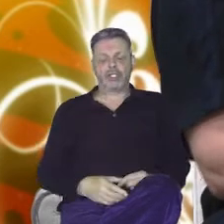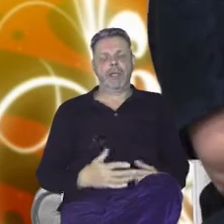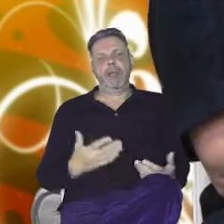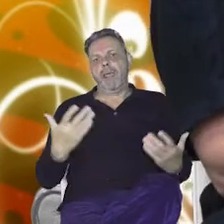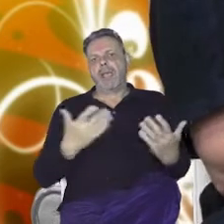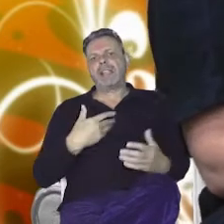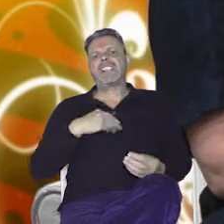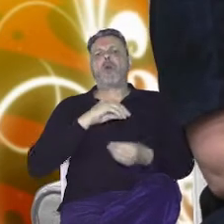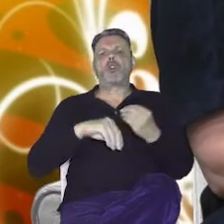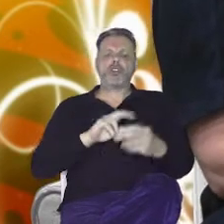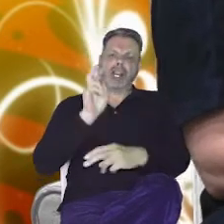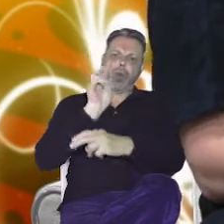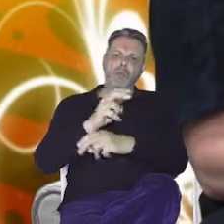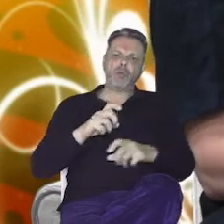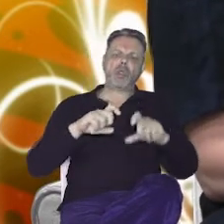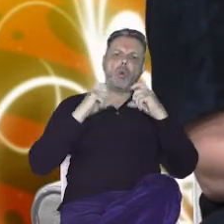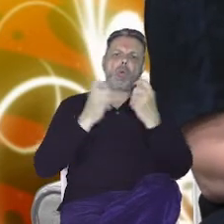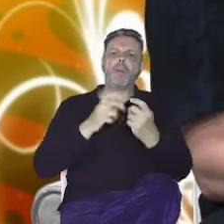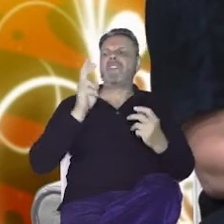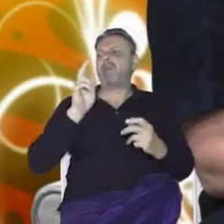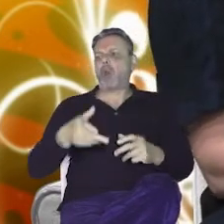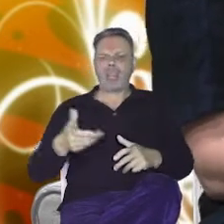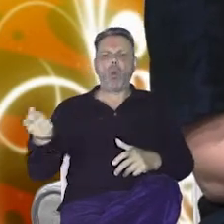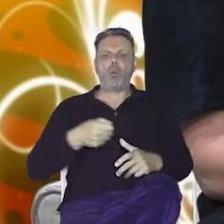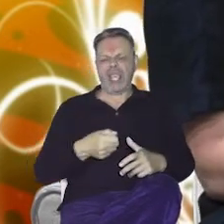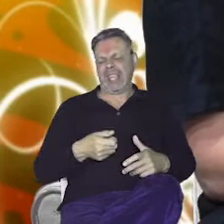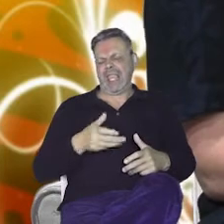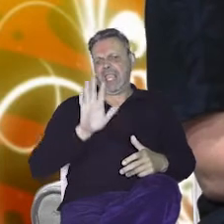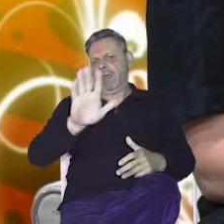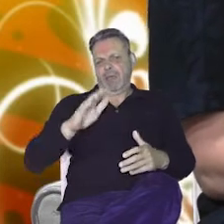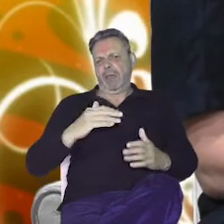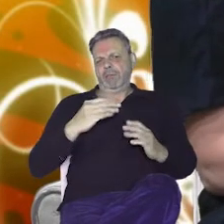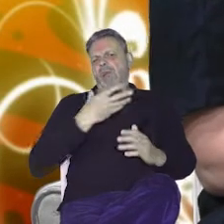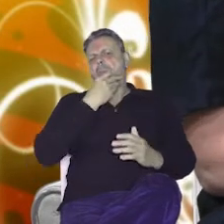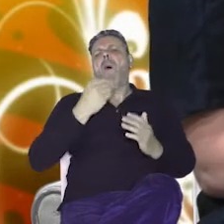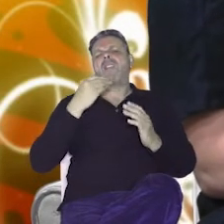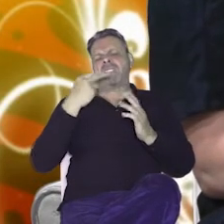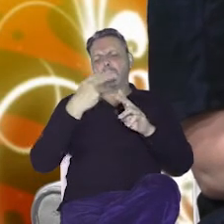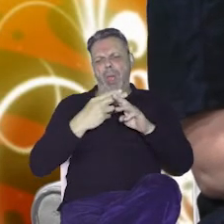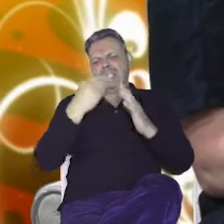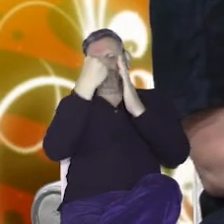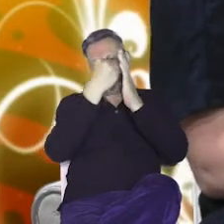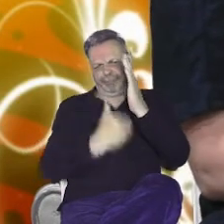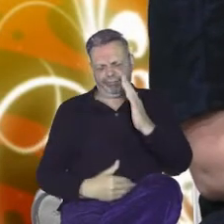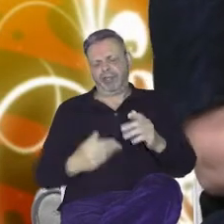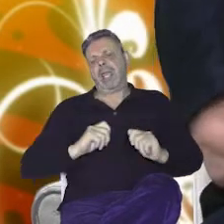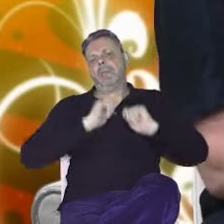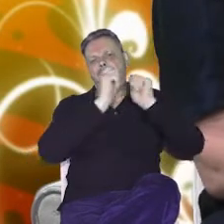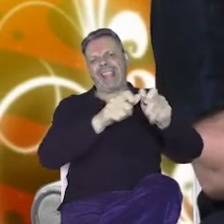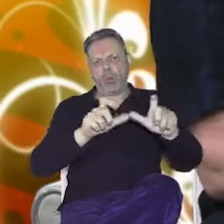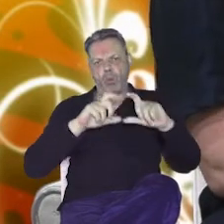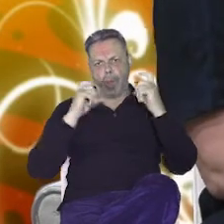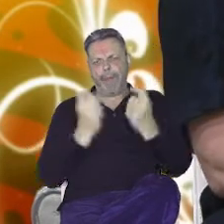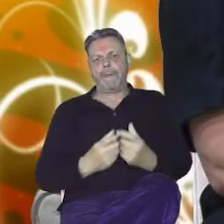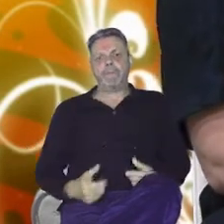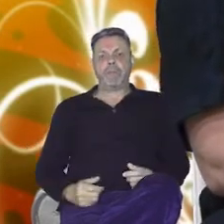svog roditelja upisujete u dom, vi morate karton uzeti od njegovog tadašnjeg liječnika opće prakse i dati u dom. No međutim ja